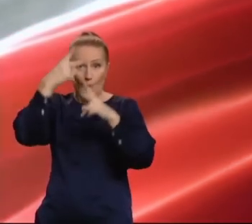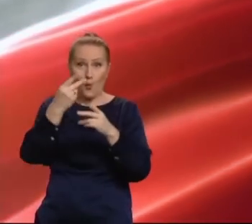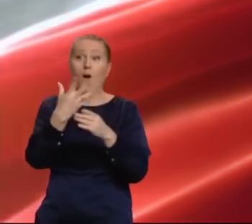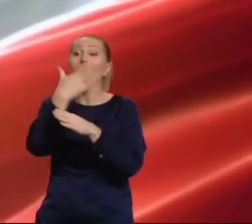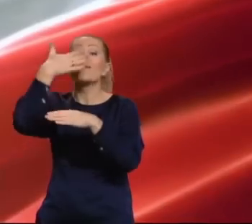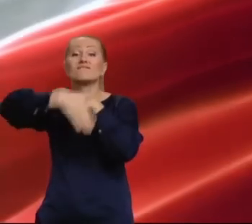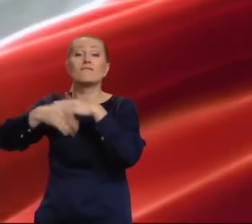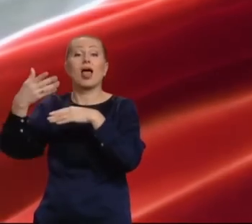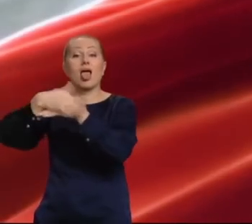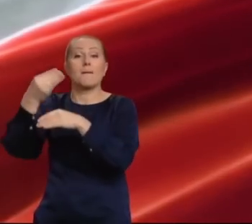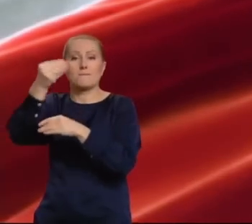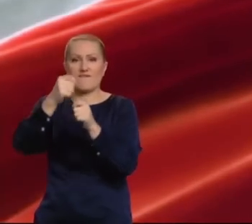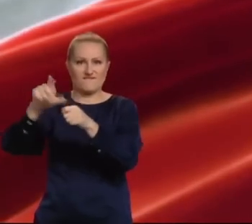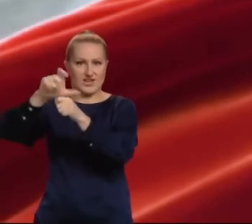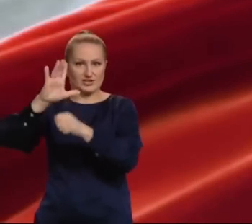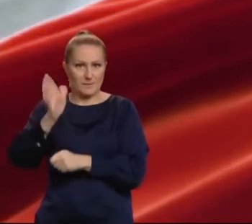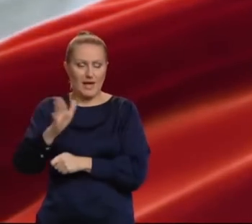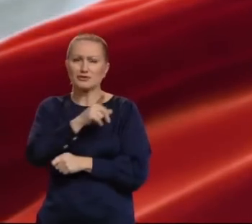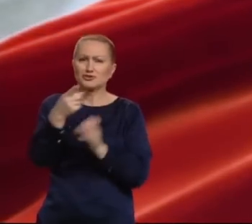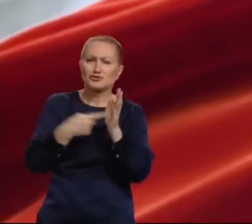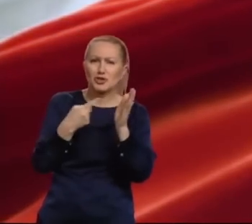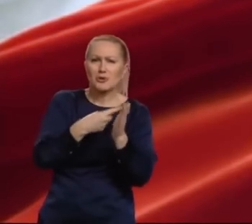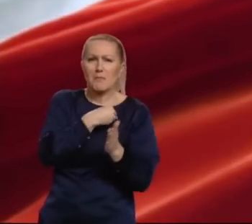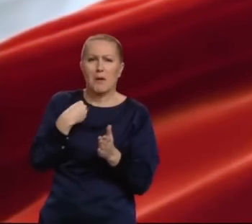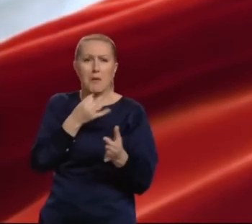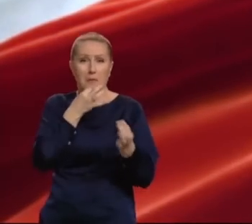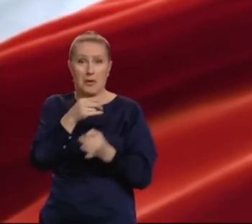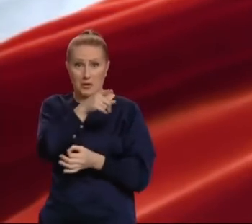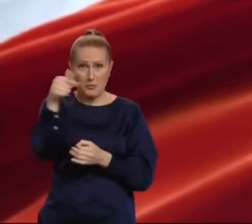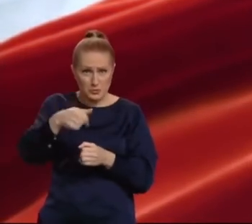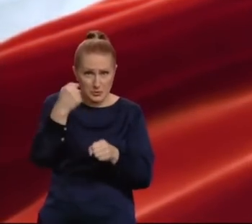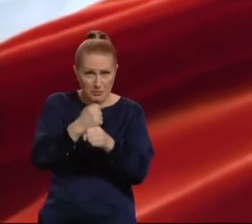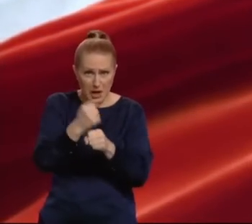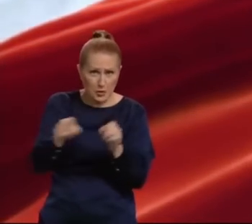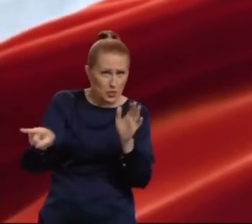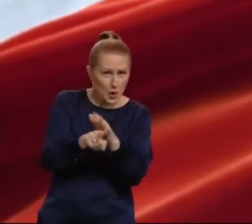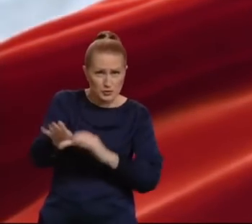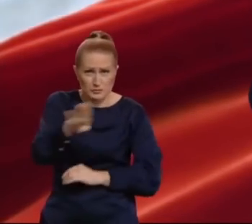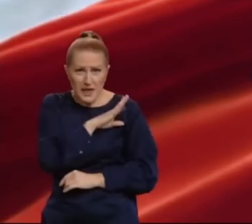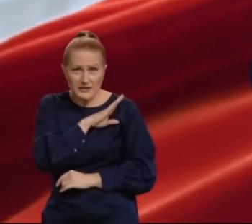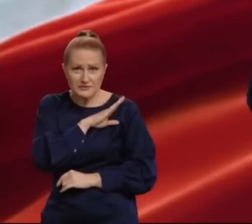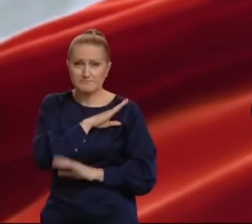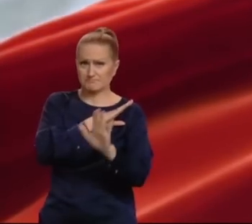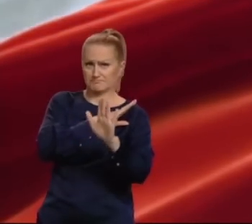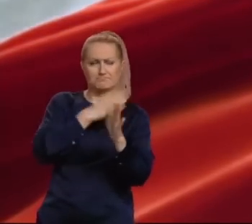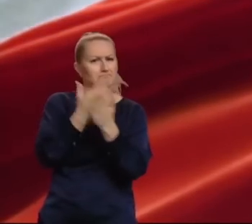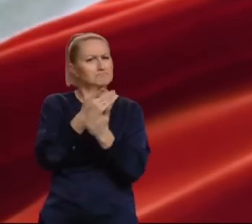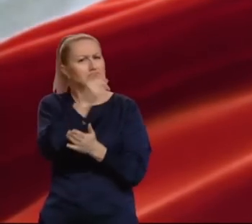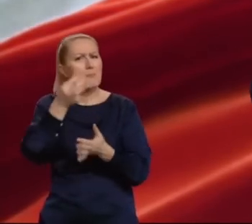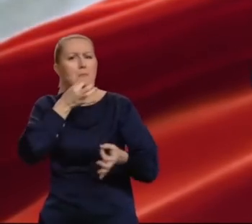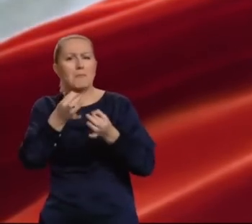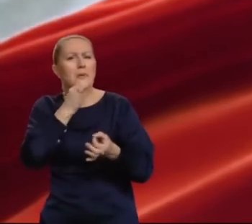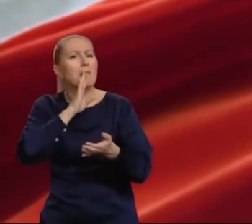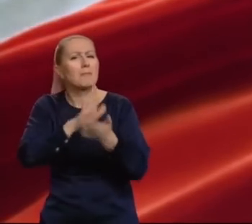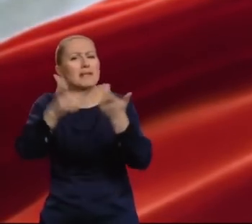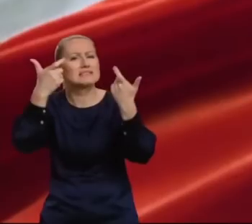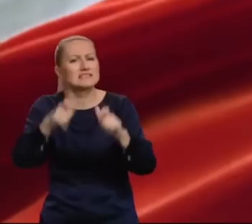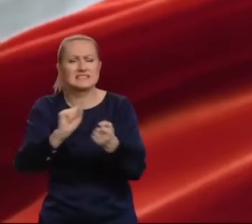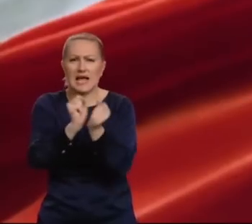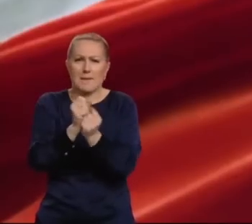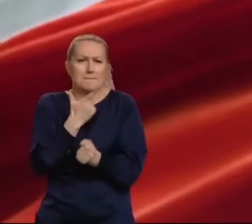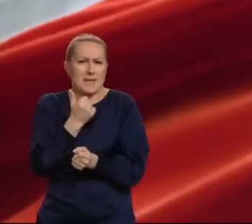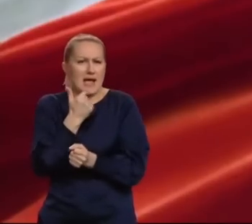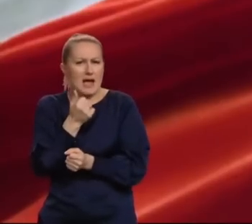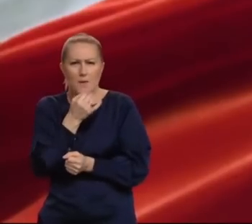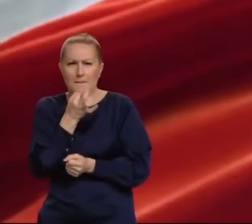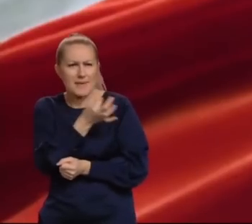Często w tym kontekście pada pytanie, czy Polacy będą musieli pracować aż do śmierci. Ale dlaczego nikt nie zadaje pytania, albo za rzadko je zadaje, dlaczego dzisiaj do śmierci